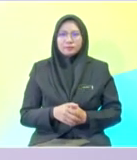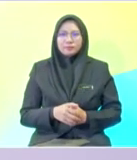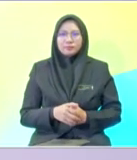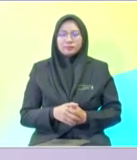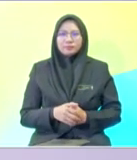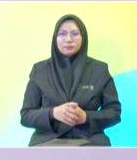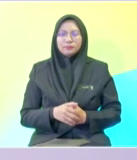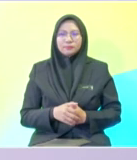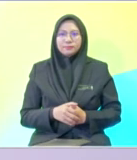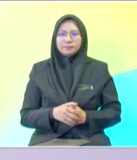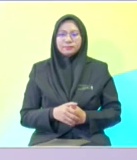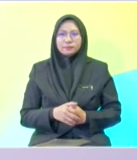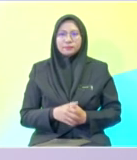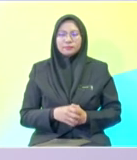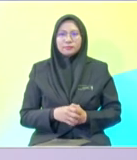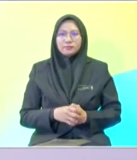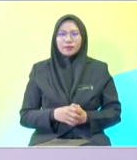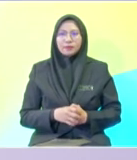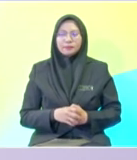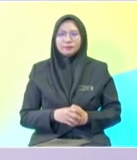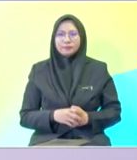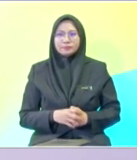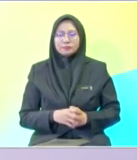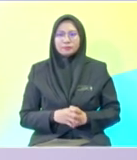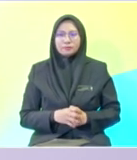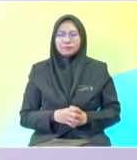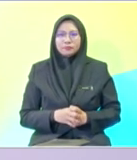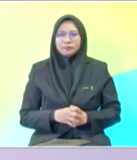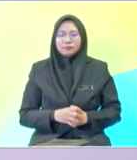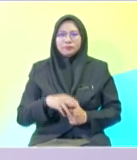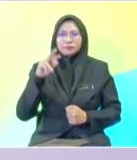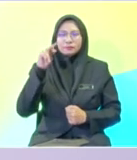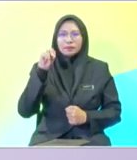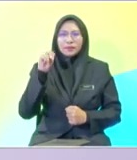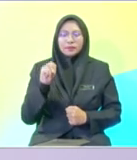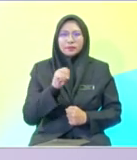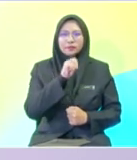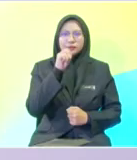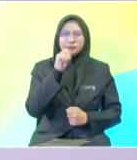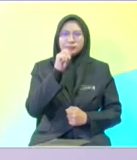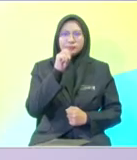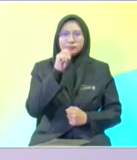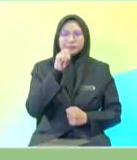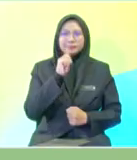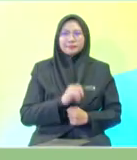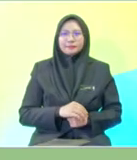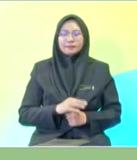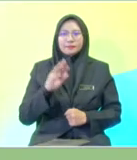ini contoh bacaan contoh kalimat pada Nun Sakinah ataupun tanwin oke